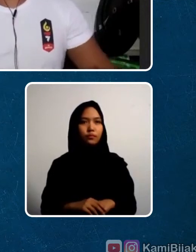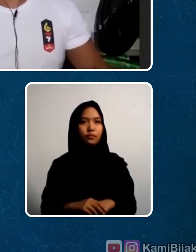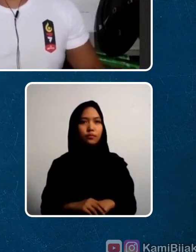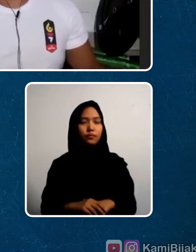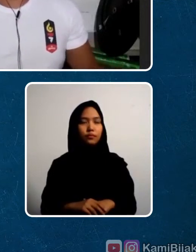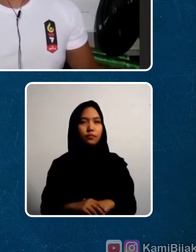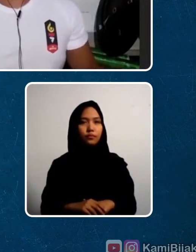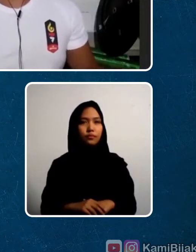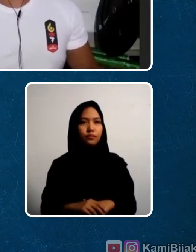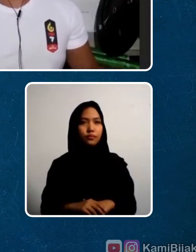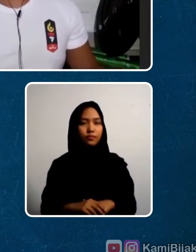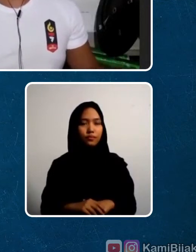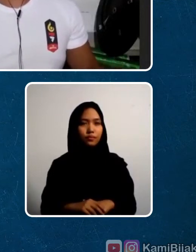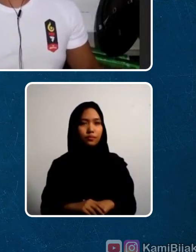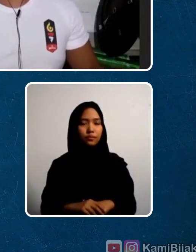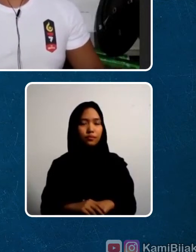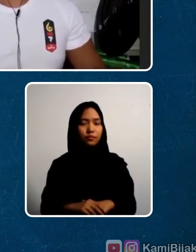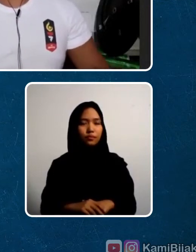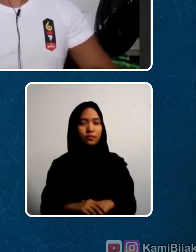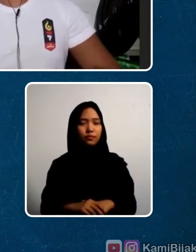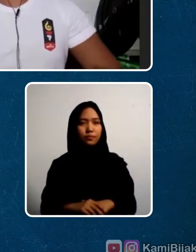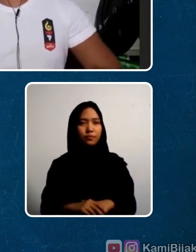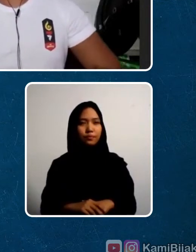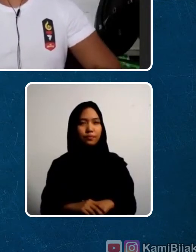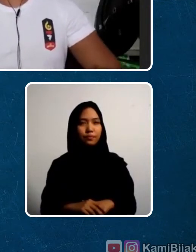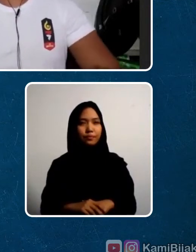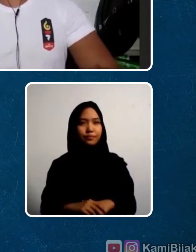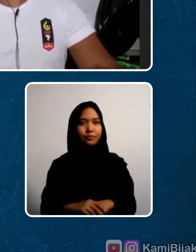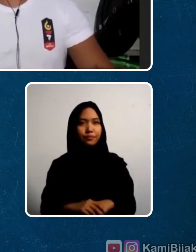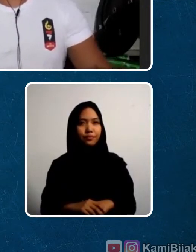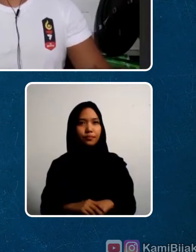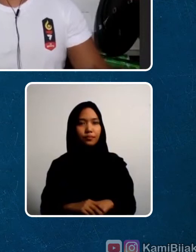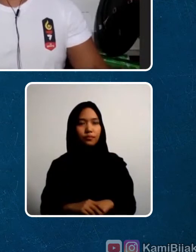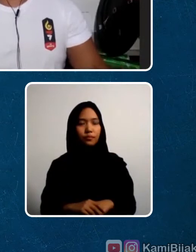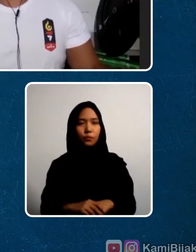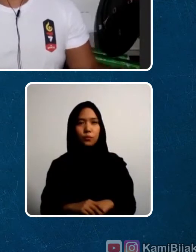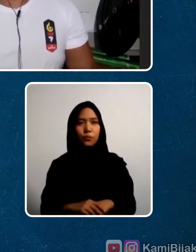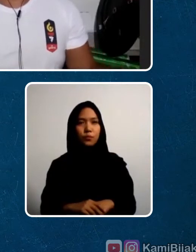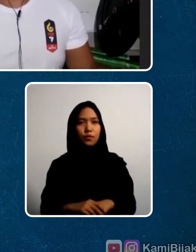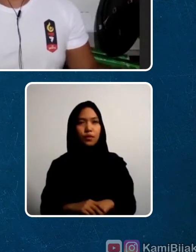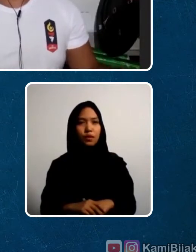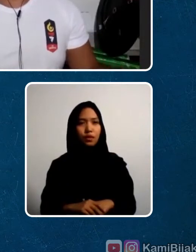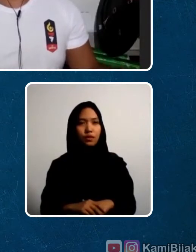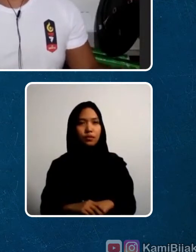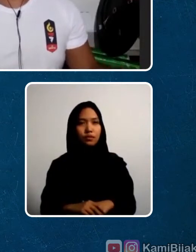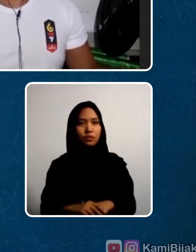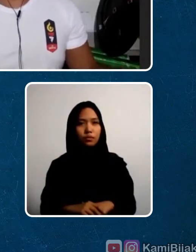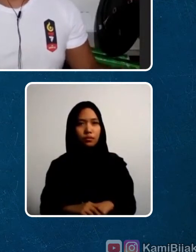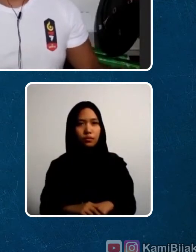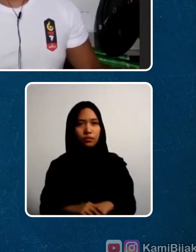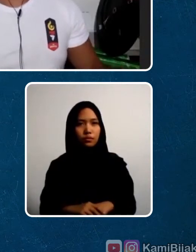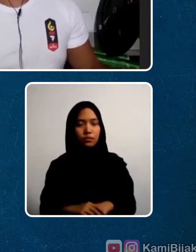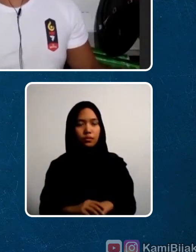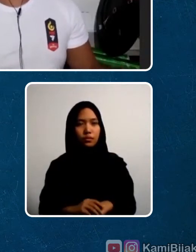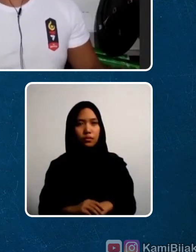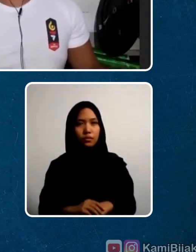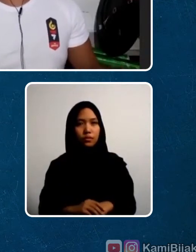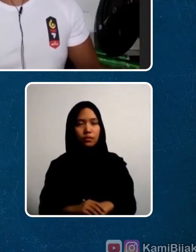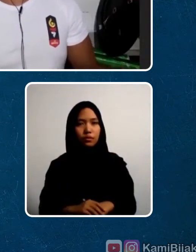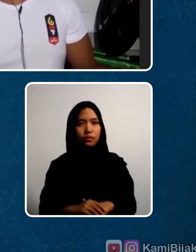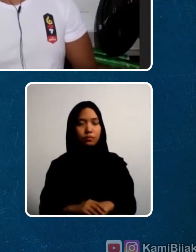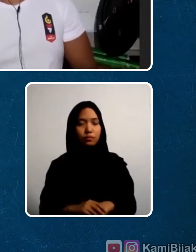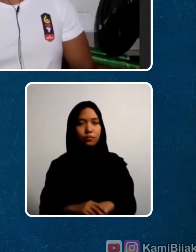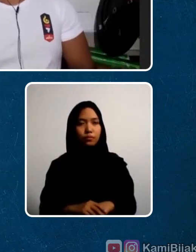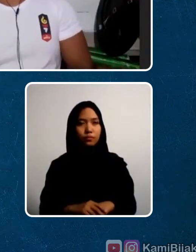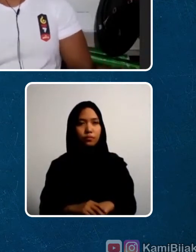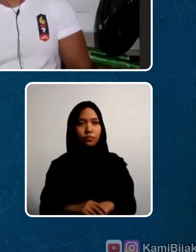Oke, selanjutnya Mas, tentu dari pihak KLNB punya suatu harapan atau impian